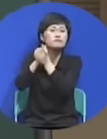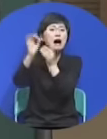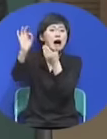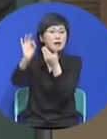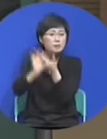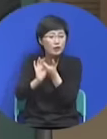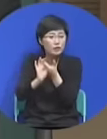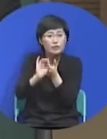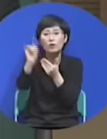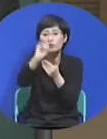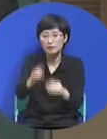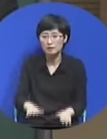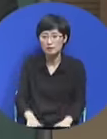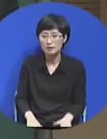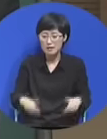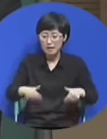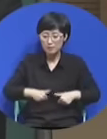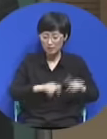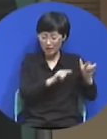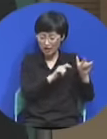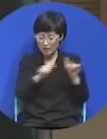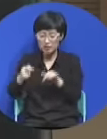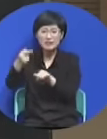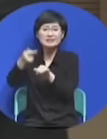것은 따라오게 될 것이다.